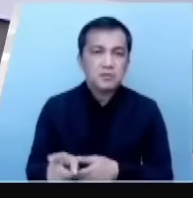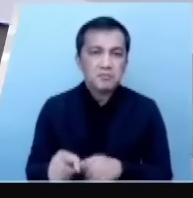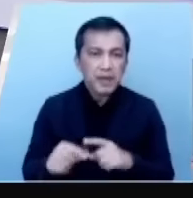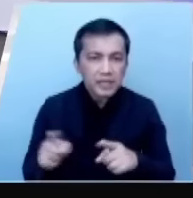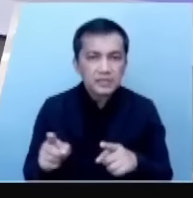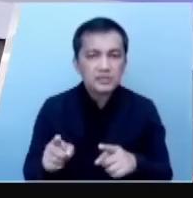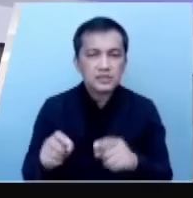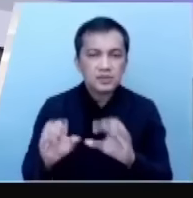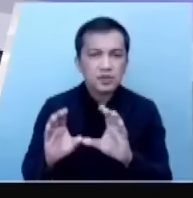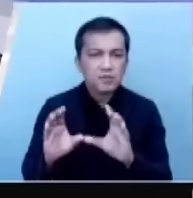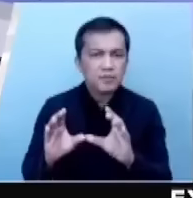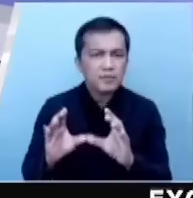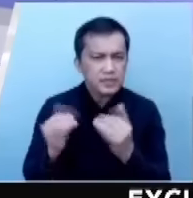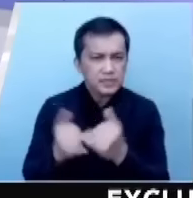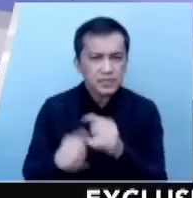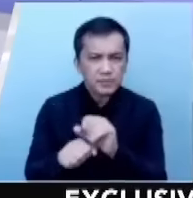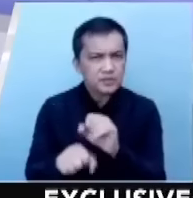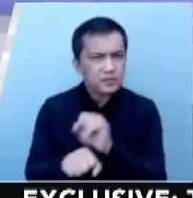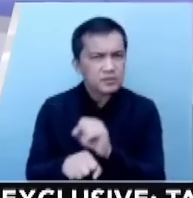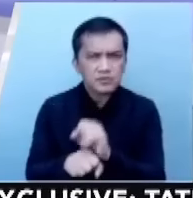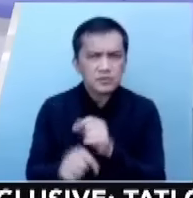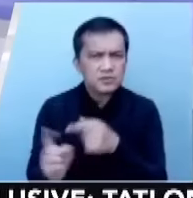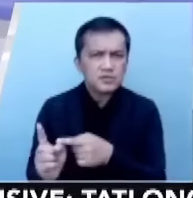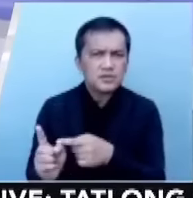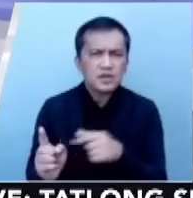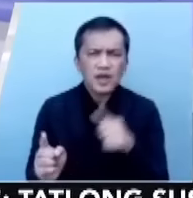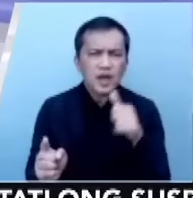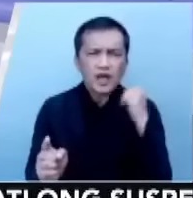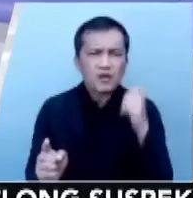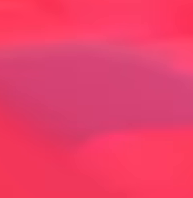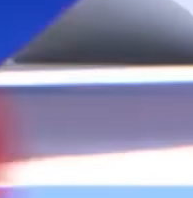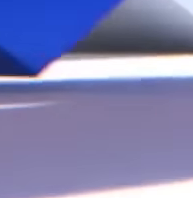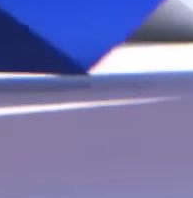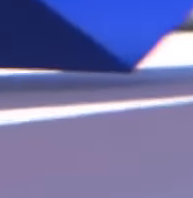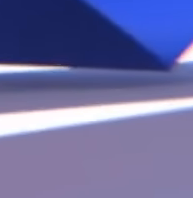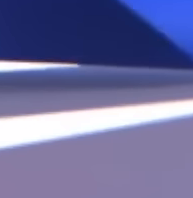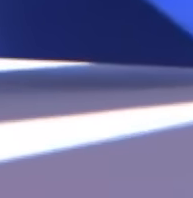kumpanyang pinagtatrabahuhan tila ayaw na raw siyang pakawalan.